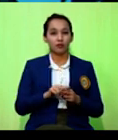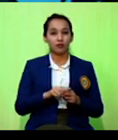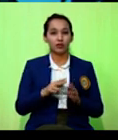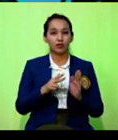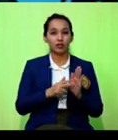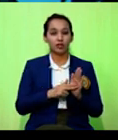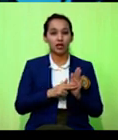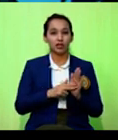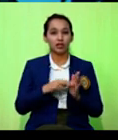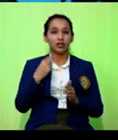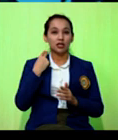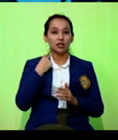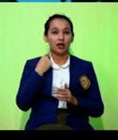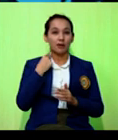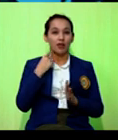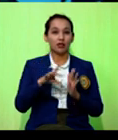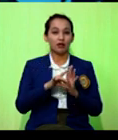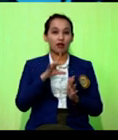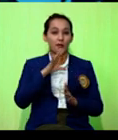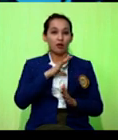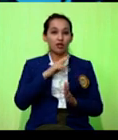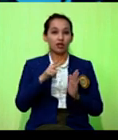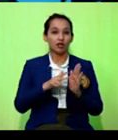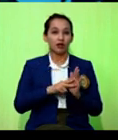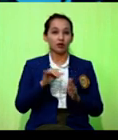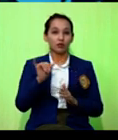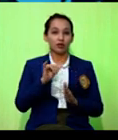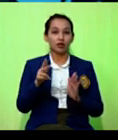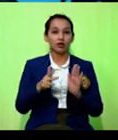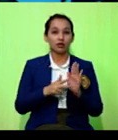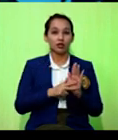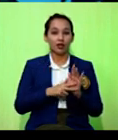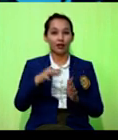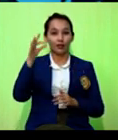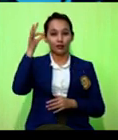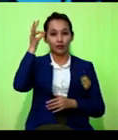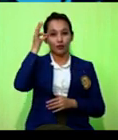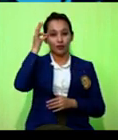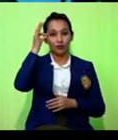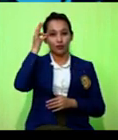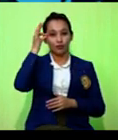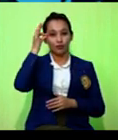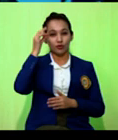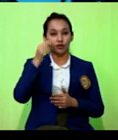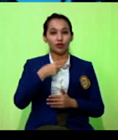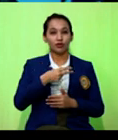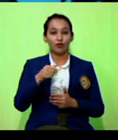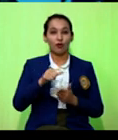8 sonini tanlab oldim. 8 bilan 8 ning ko'paytmasi yodingizda bo'lsa 64 ga